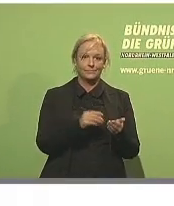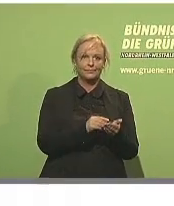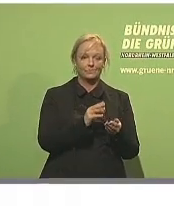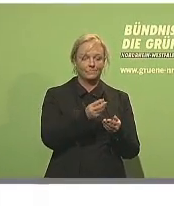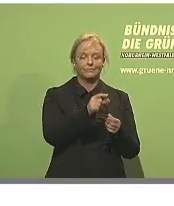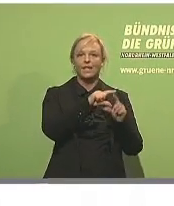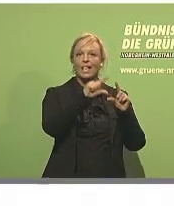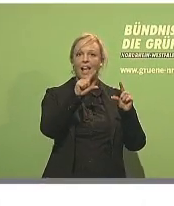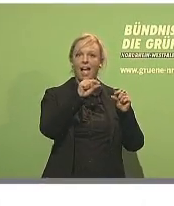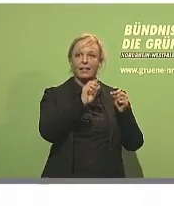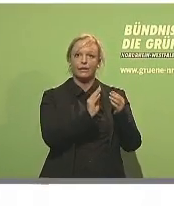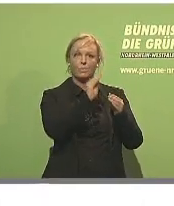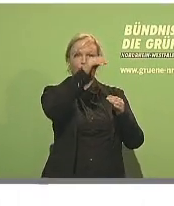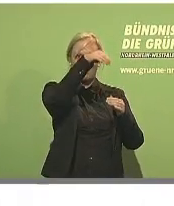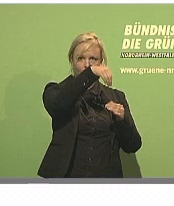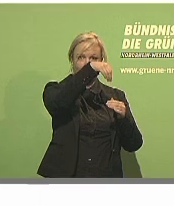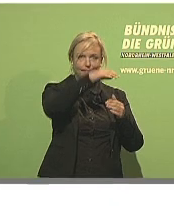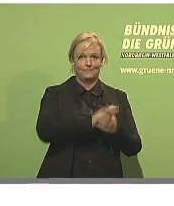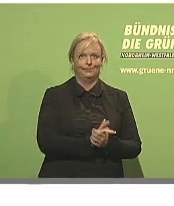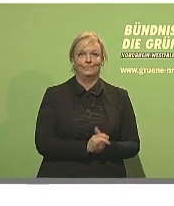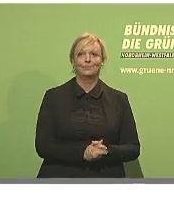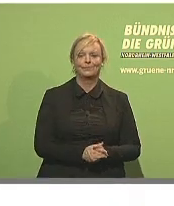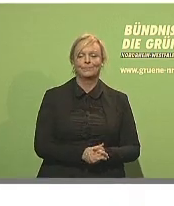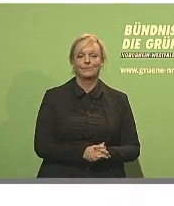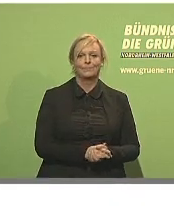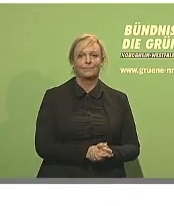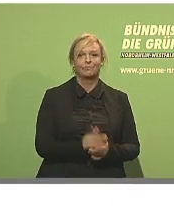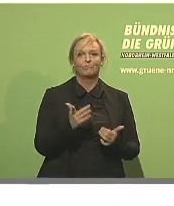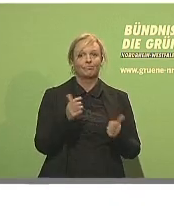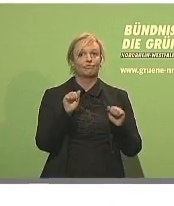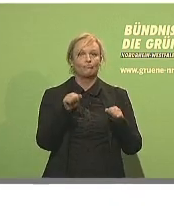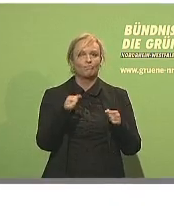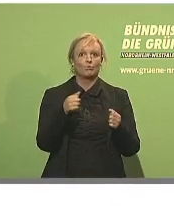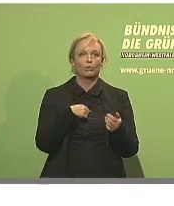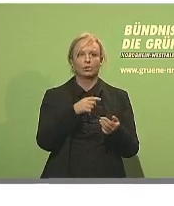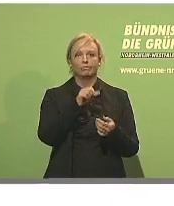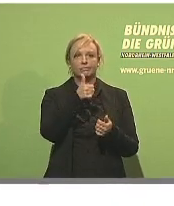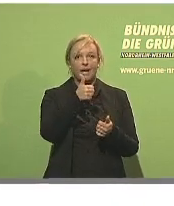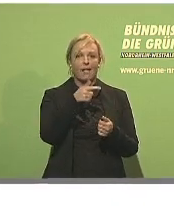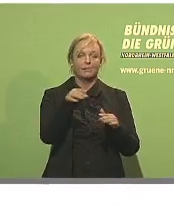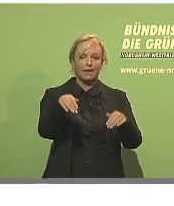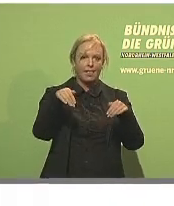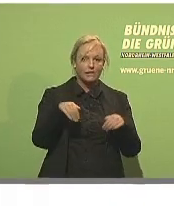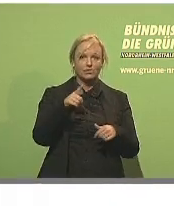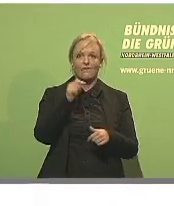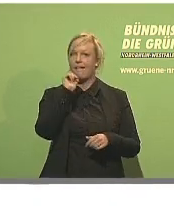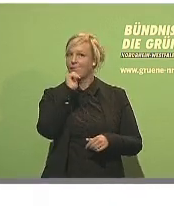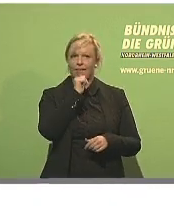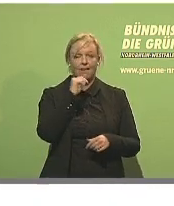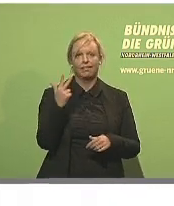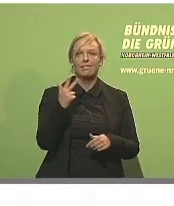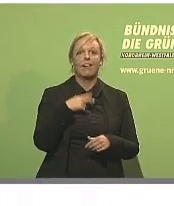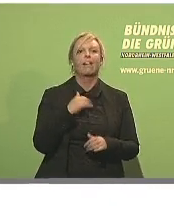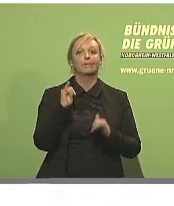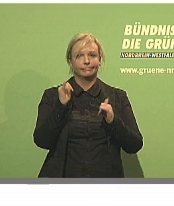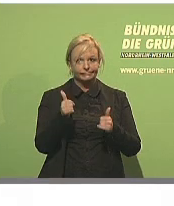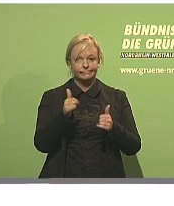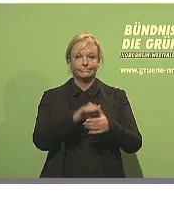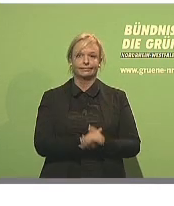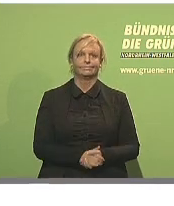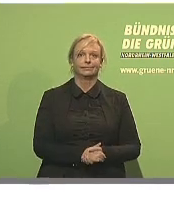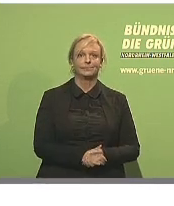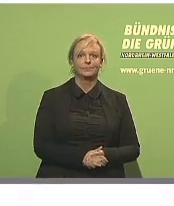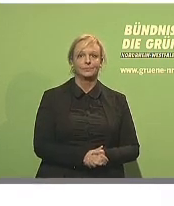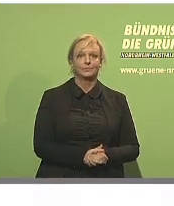Chipkarte mit dem Gesicht nach oben einzuschieben. Und dann habt ihr die Möglichkeit, mit 1 Enthaltung, mit 2 Nein und mit 3 zuzustimmen. Und